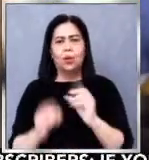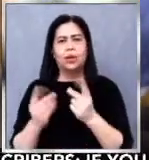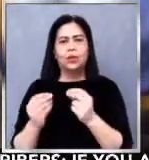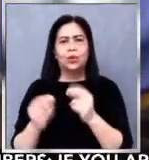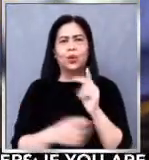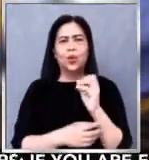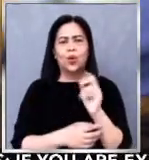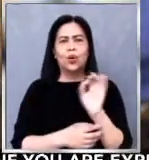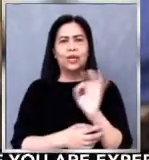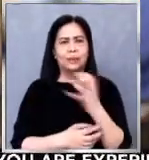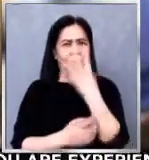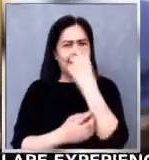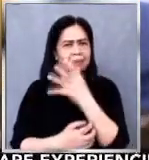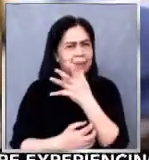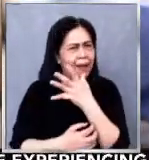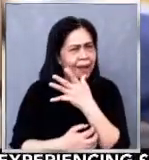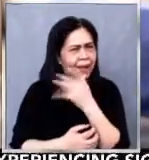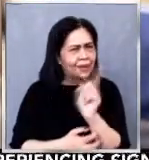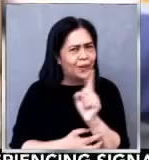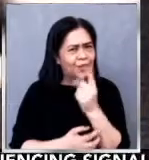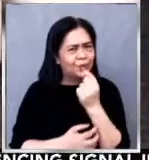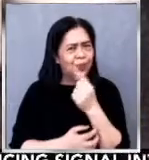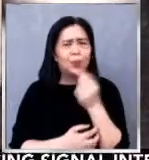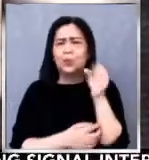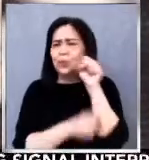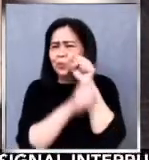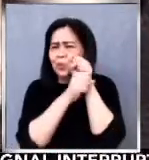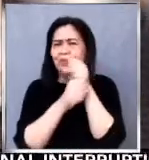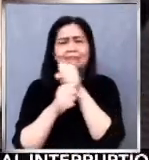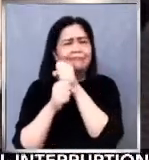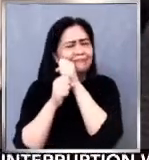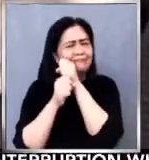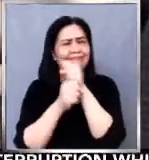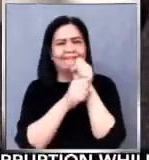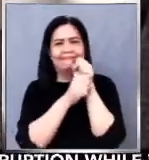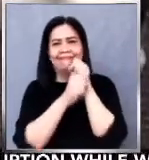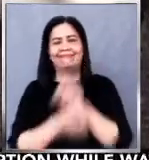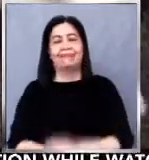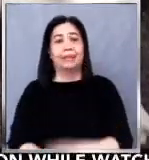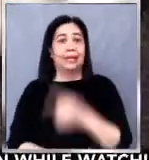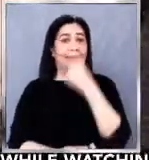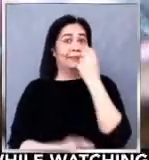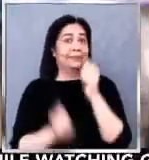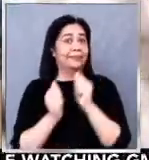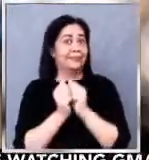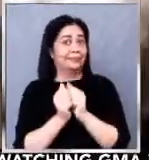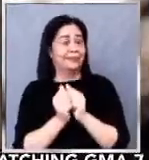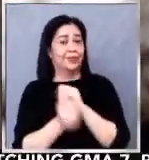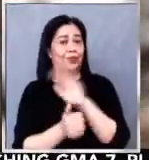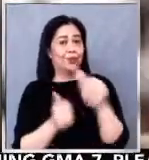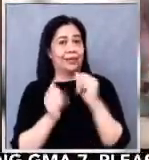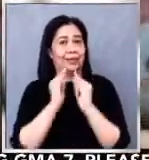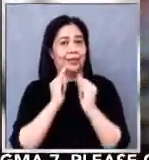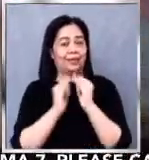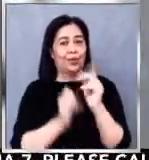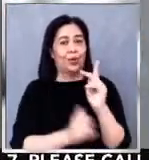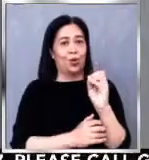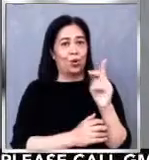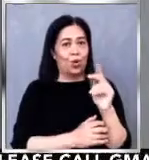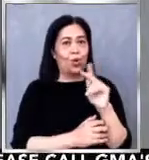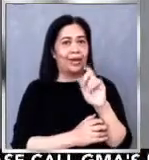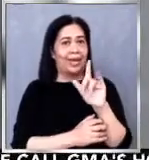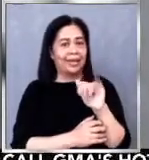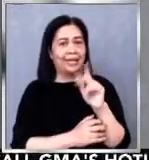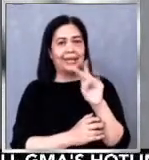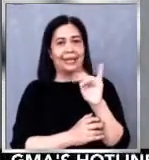si Mama? Ay, kikis po like. Dahil kasama namin sa buong interview si na Coco, Kelly at Kisses,